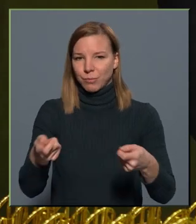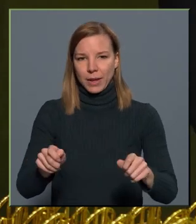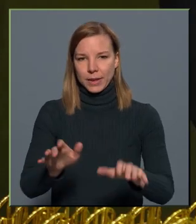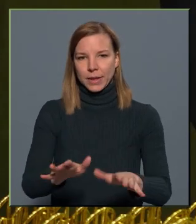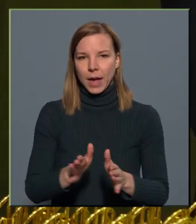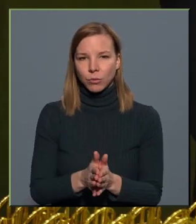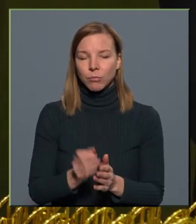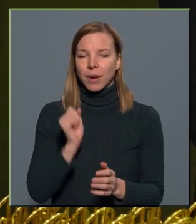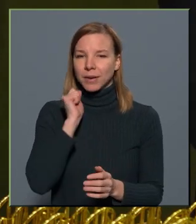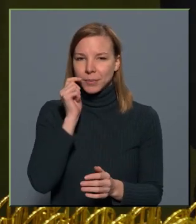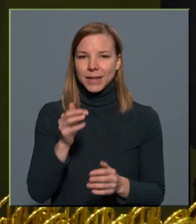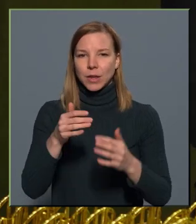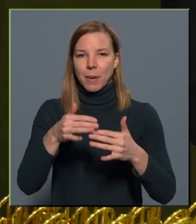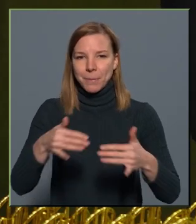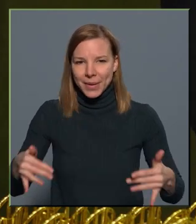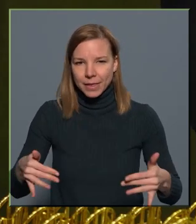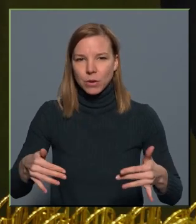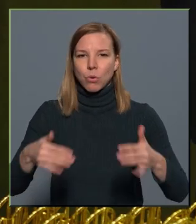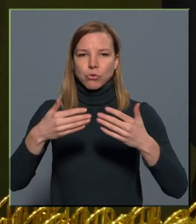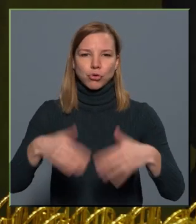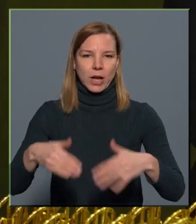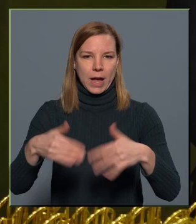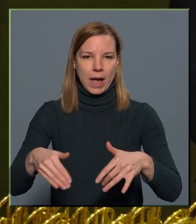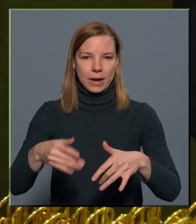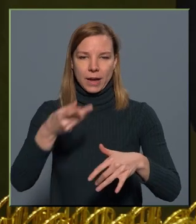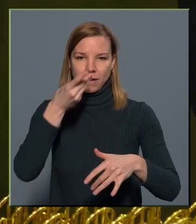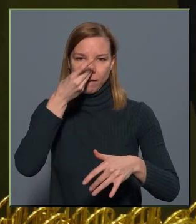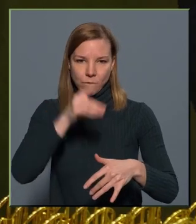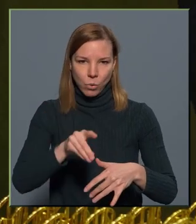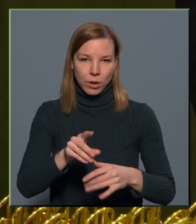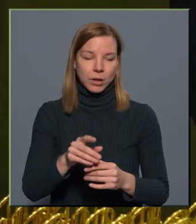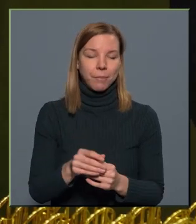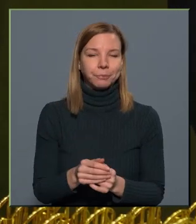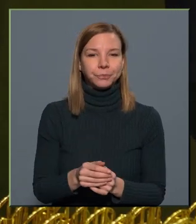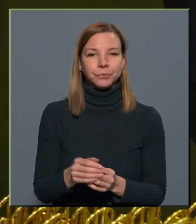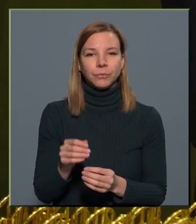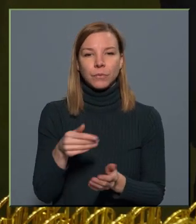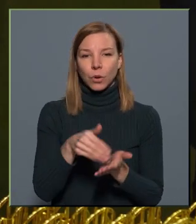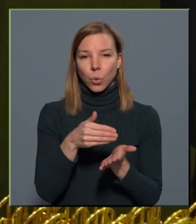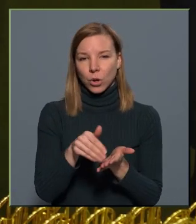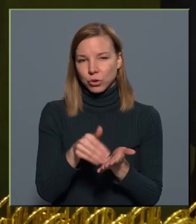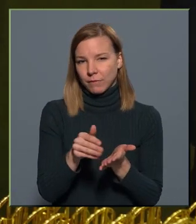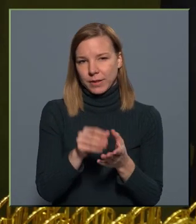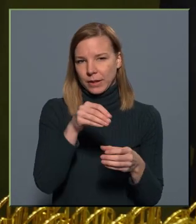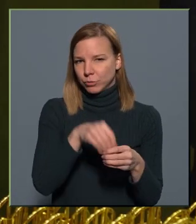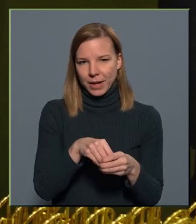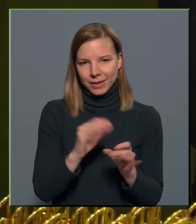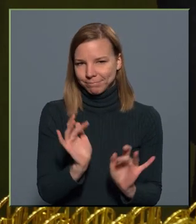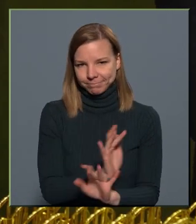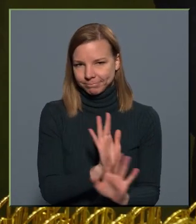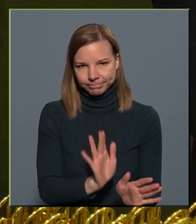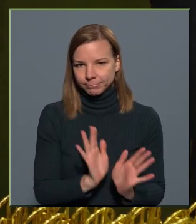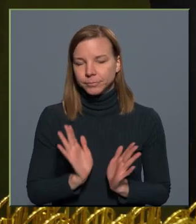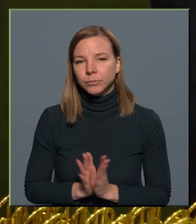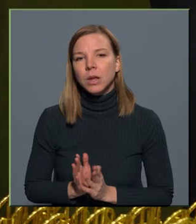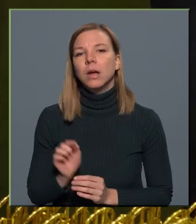nagyságrendű kár lett volna, forráselvonás lett volna, költségvetésből is ezt nem tudtuk kigazdálkodni. Ebben a helyzetben